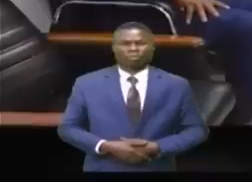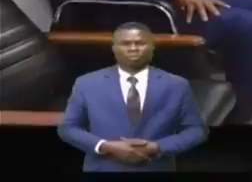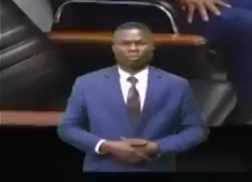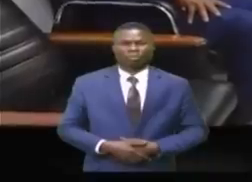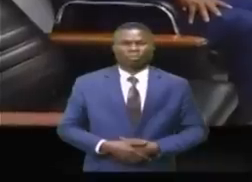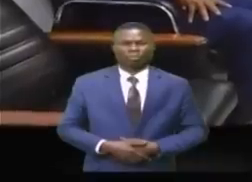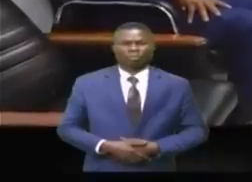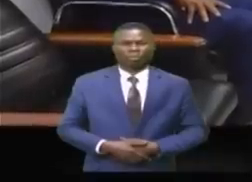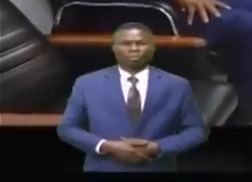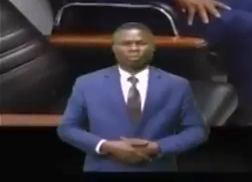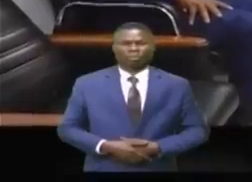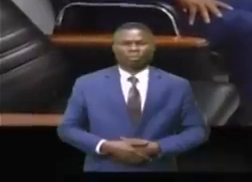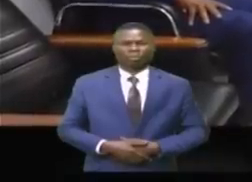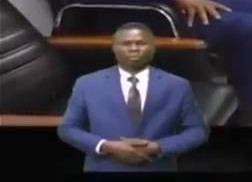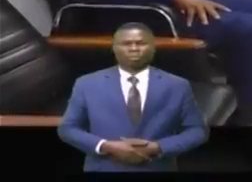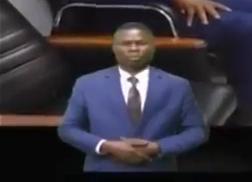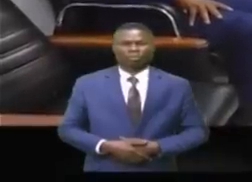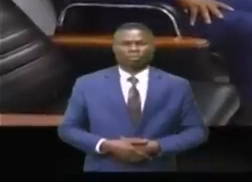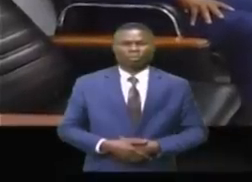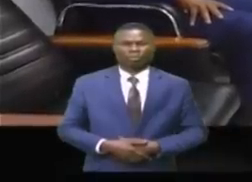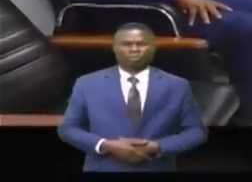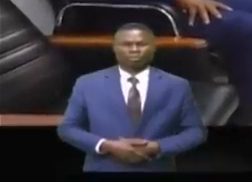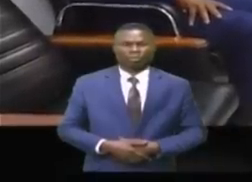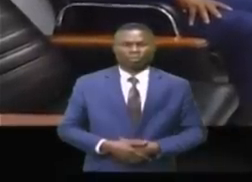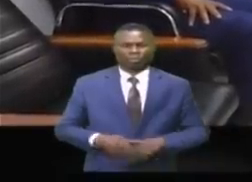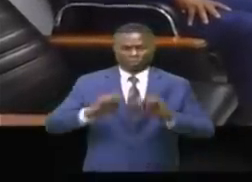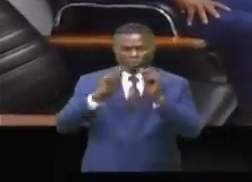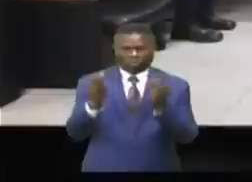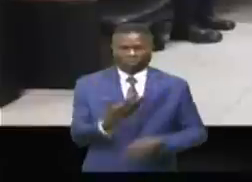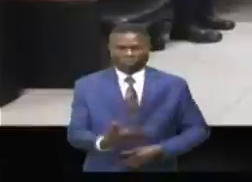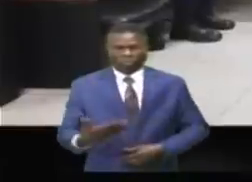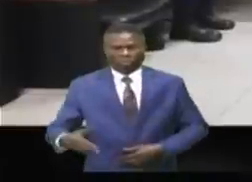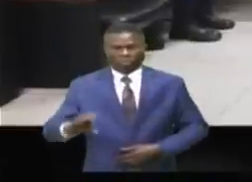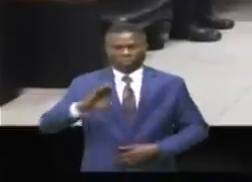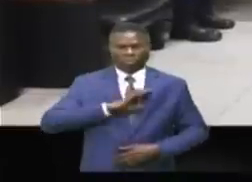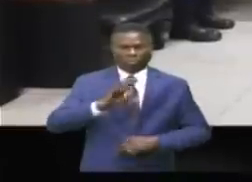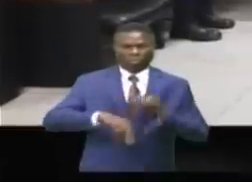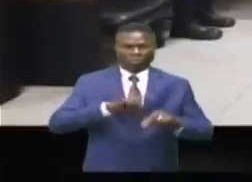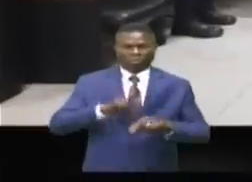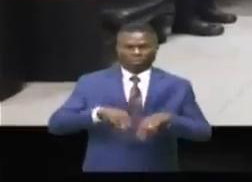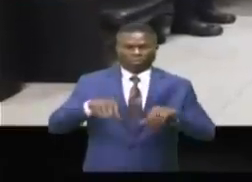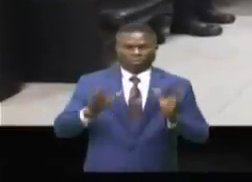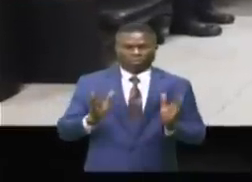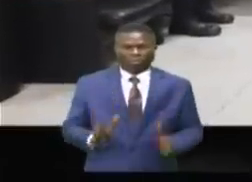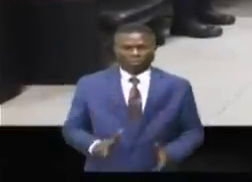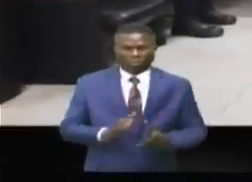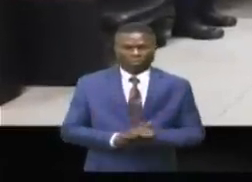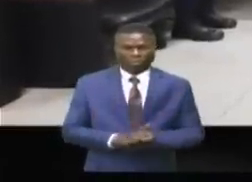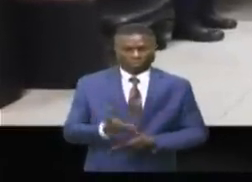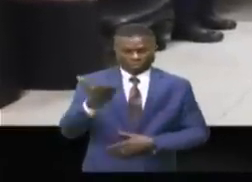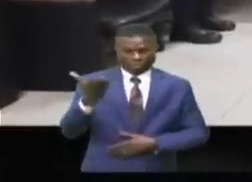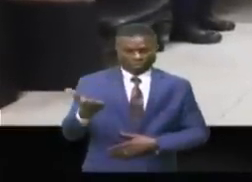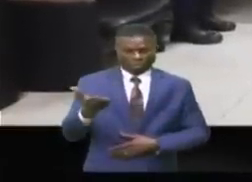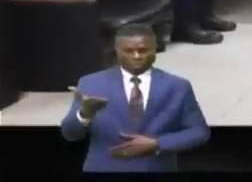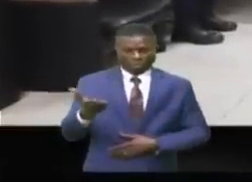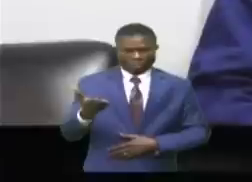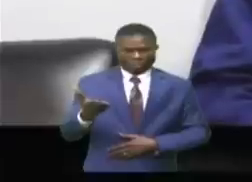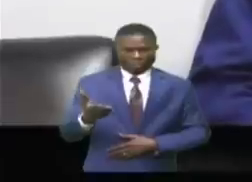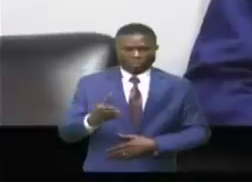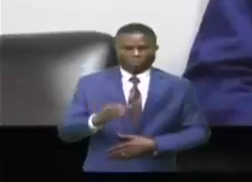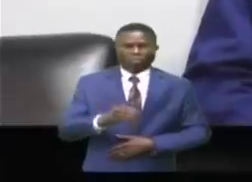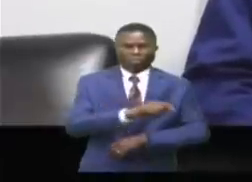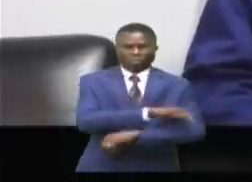staff dirigeant pour assurer la gestion de la logistique de la police nationale congolaise. Il s'agit du